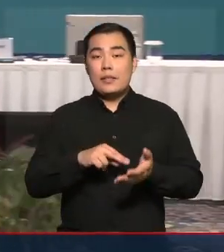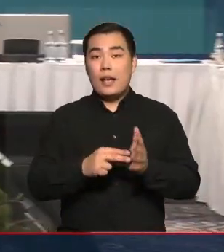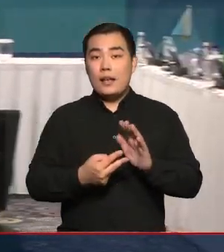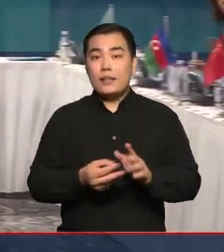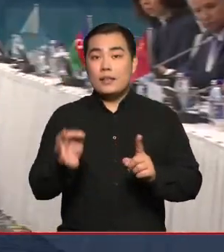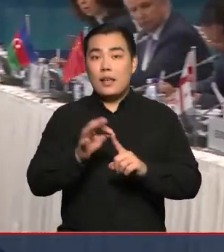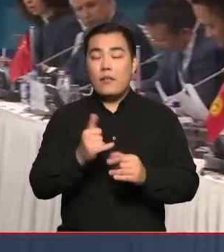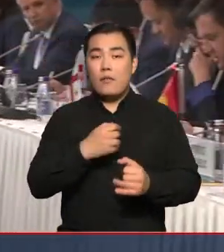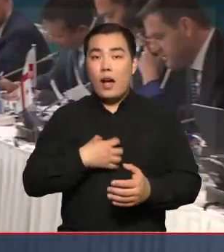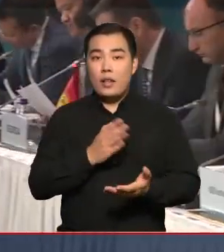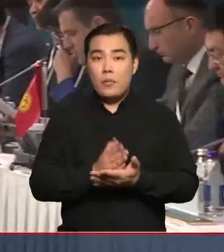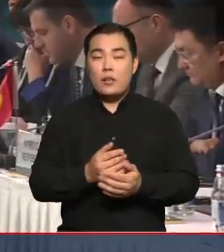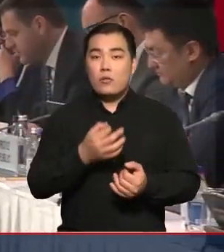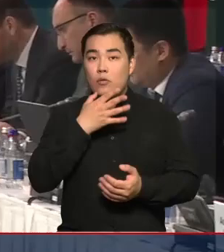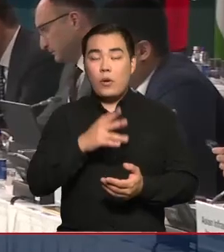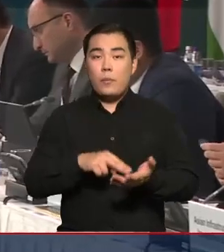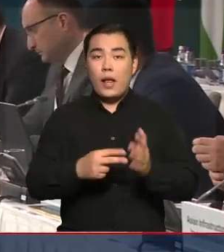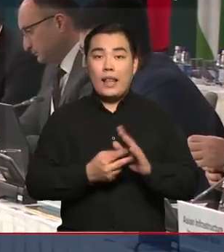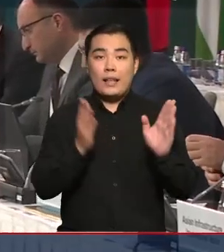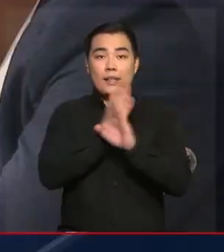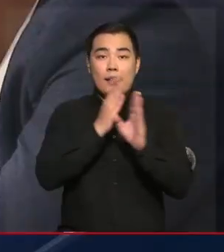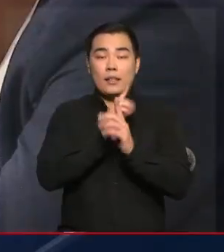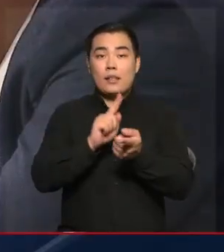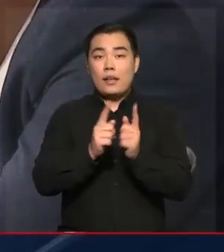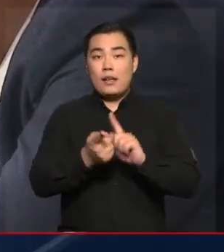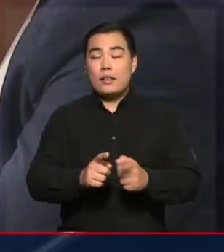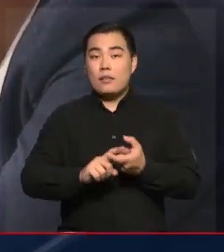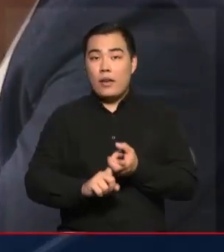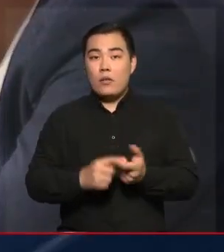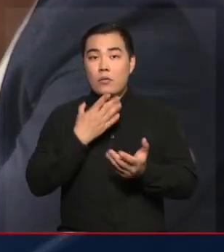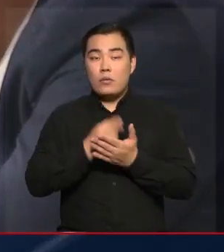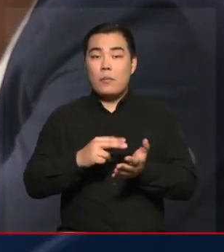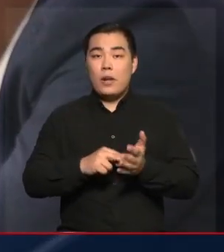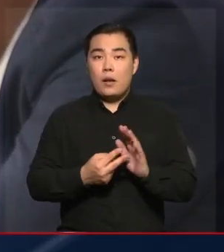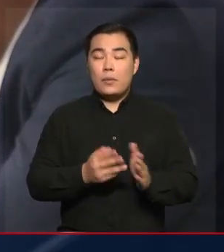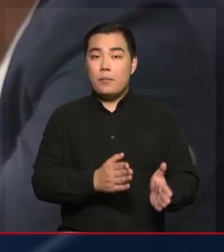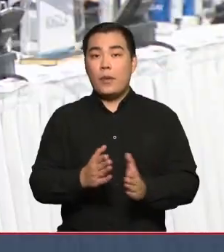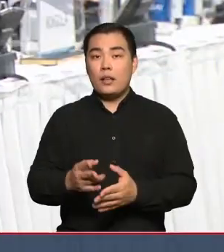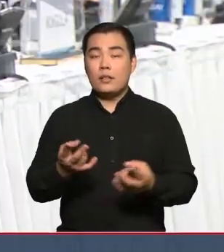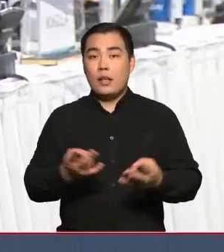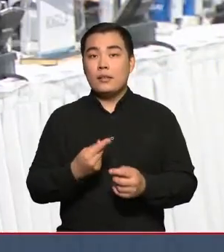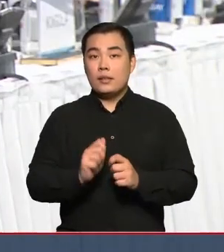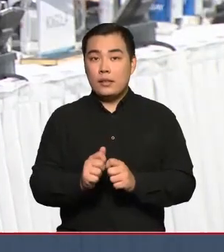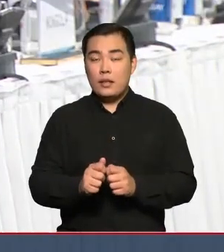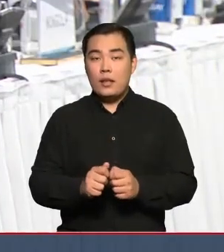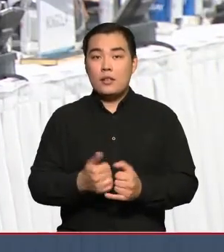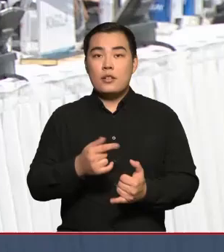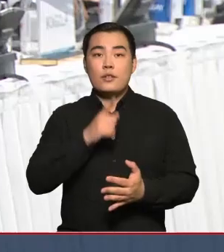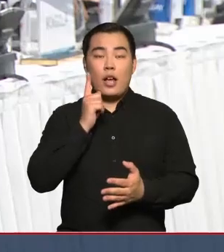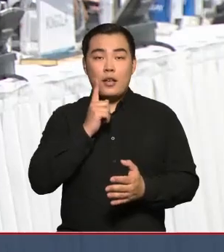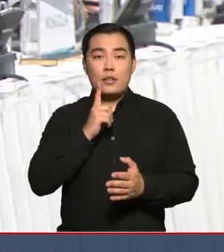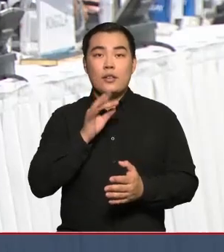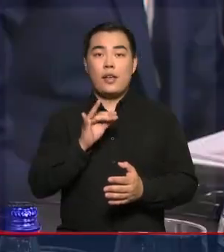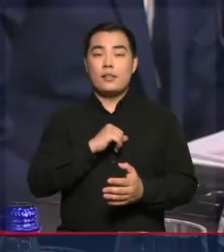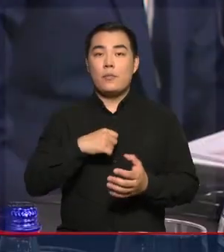жұмсалуына жауапты, яғни кез келген жоба климаттың өзгеруіне байланысты өзекті мәселені реттеуге арналуы тиіс. Жасылдандыру,